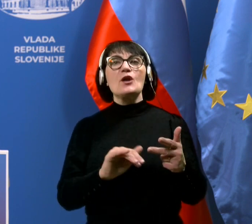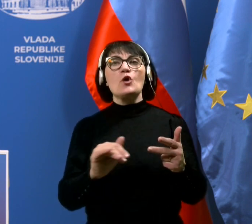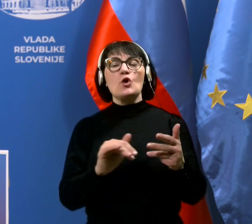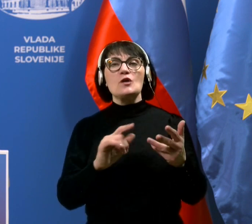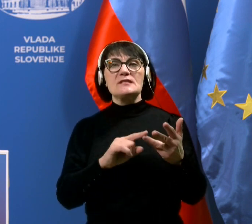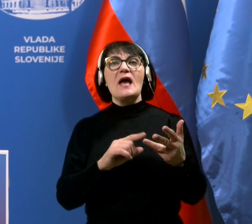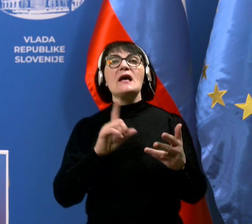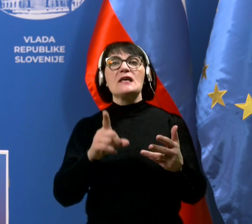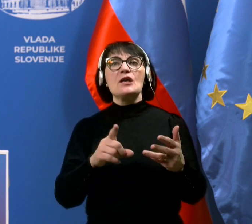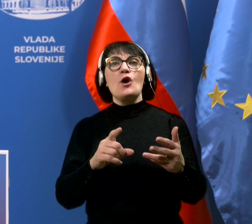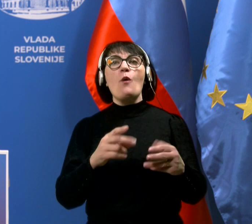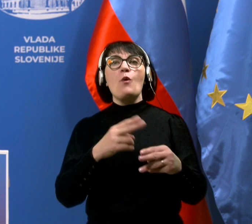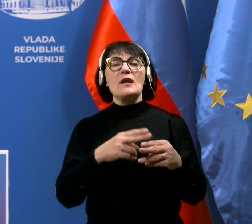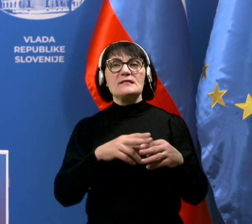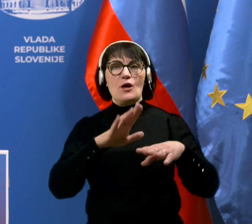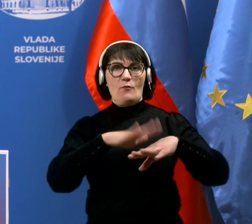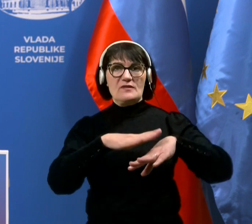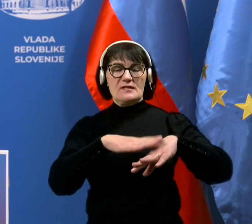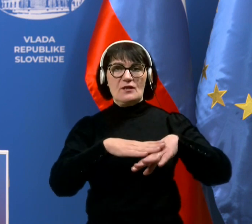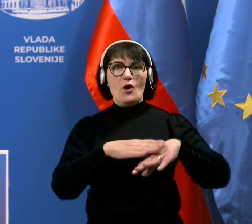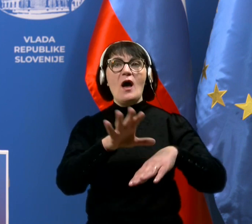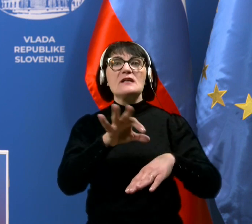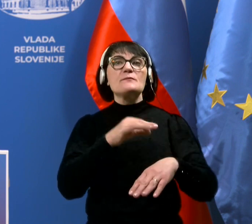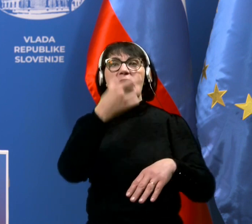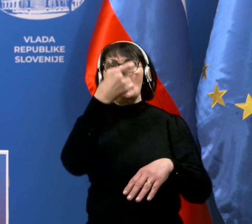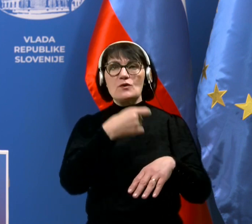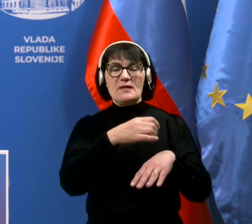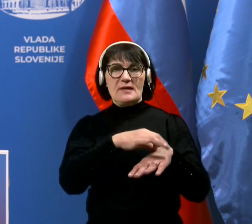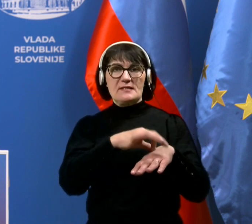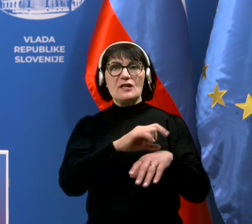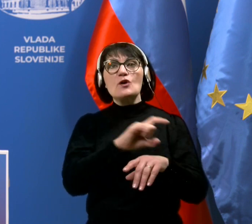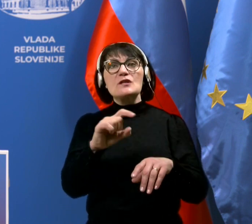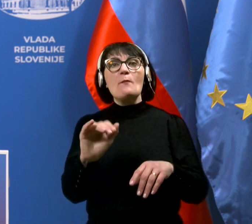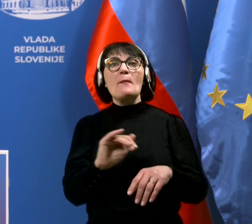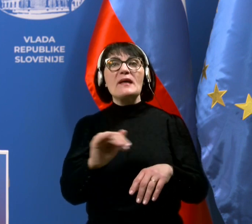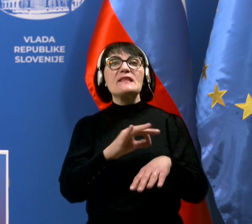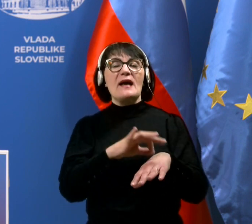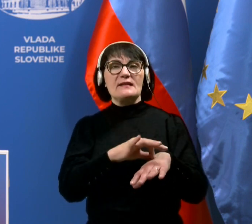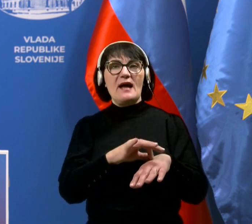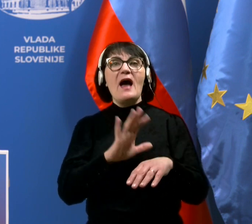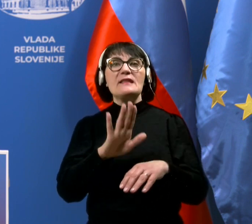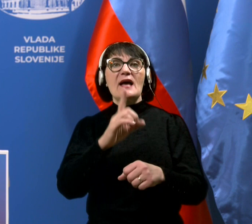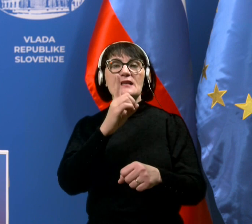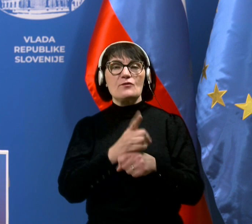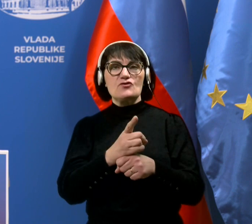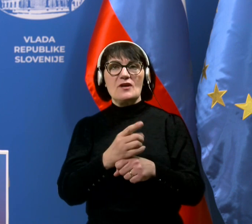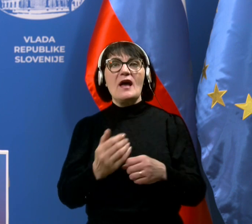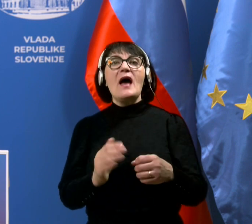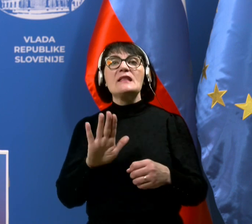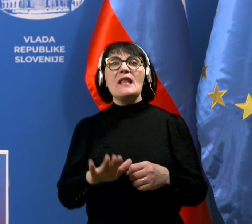o bolezni obvestijo izbranega osebnega zdravnika oziroma pediatra, ta jih naroči na PCR